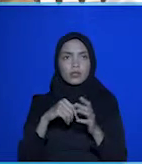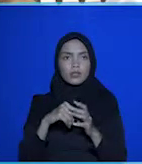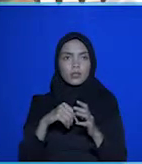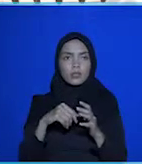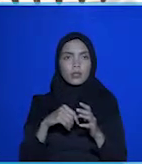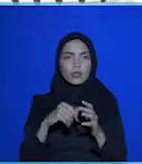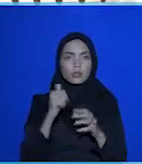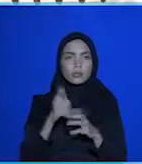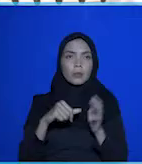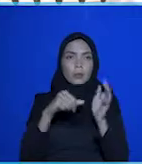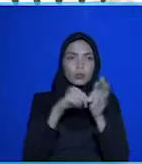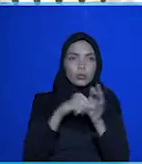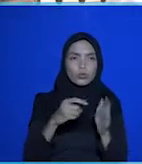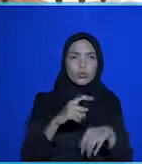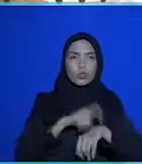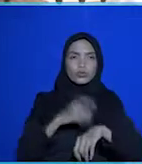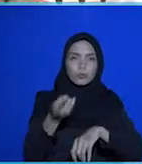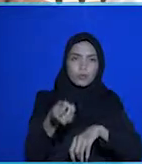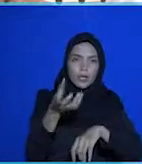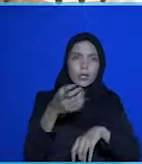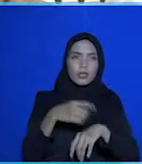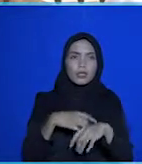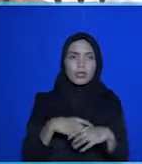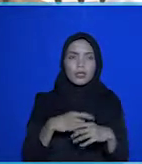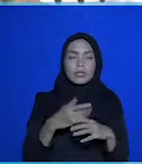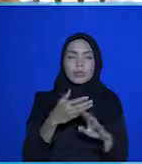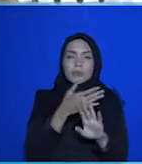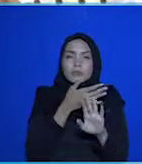sentral yang bisa dibangun dengan sementara.